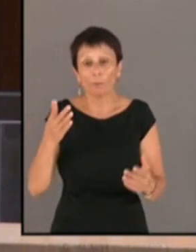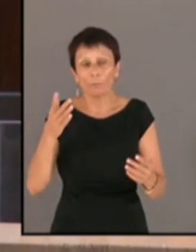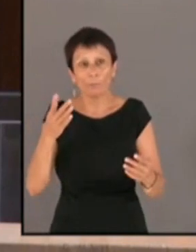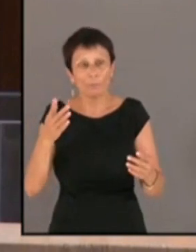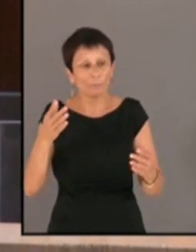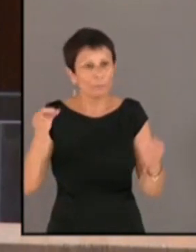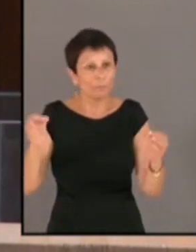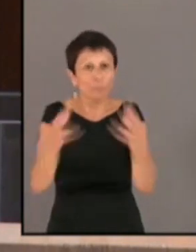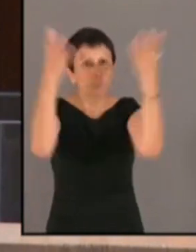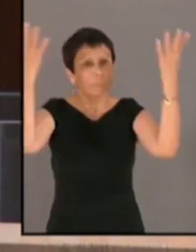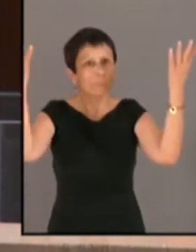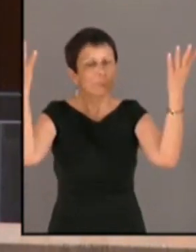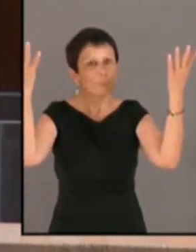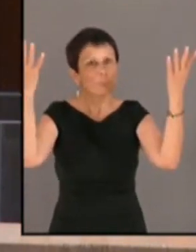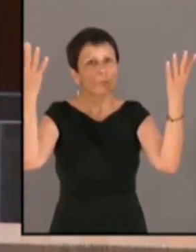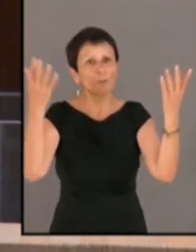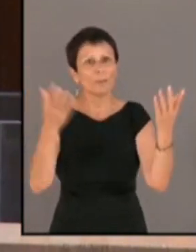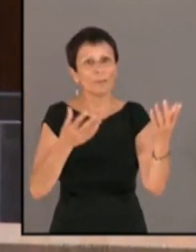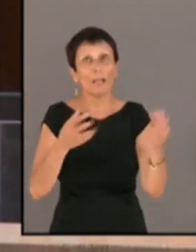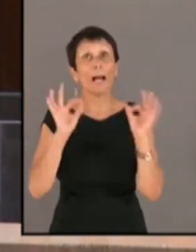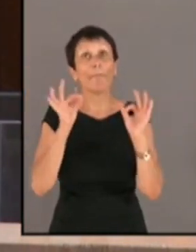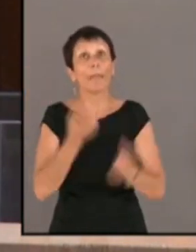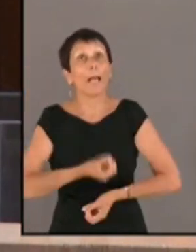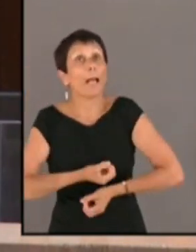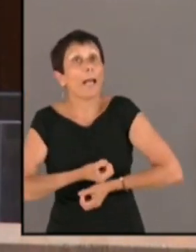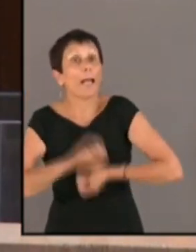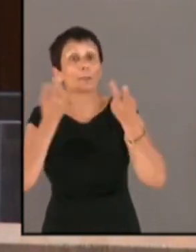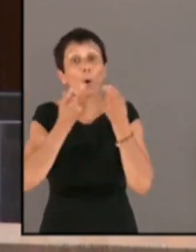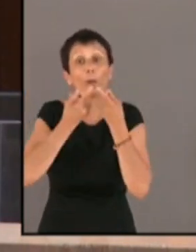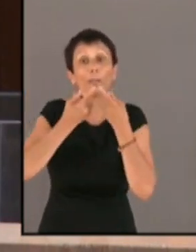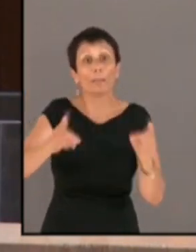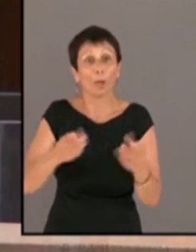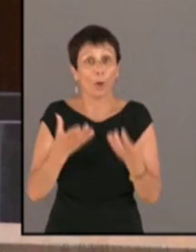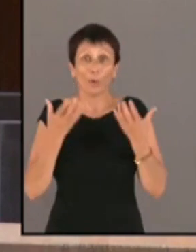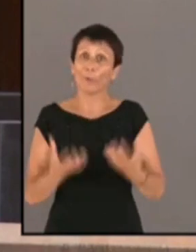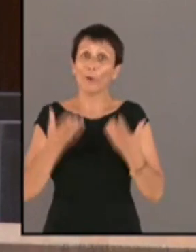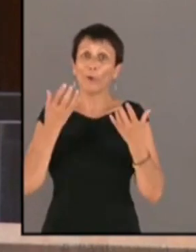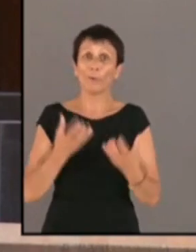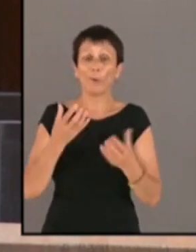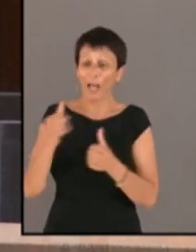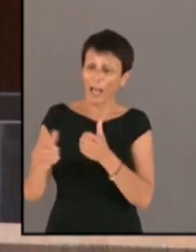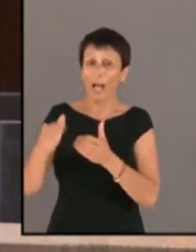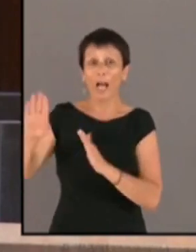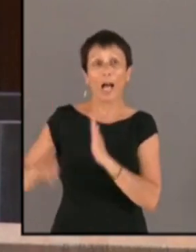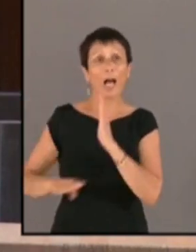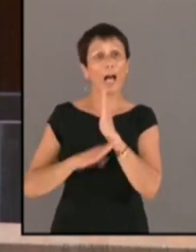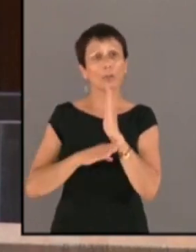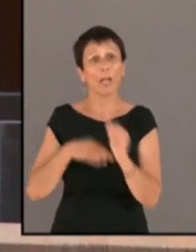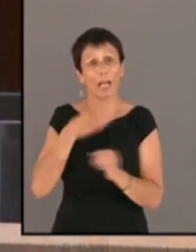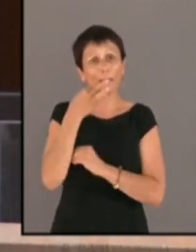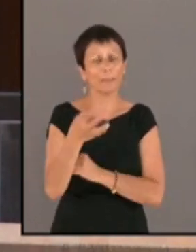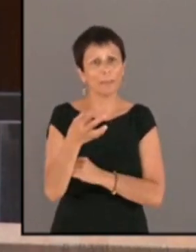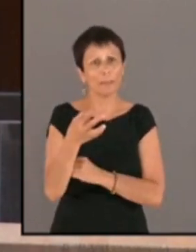soudainement, cette expression démocratique tant recherchée, tant exprimée par votre adjointe, fut un